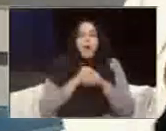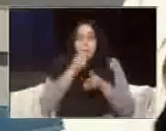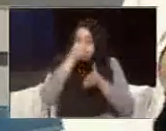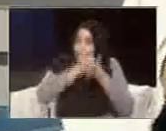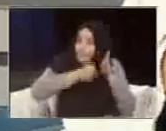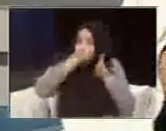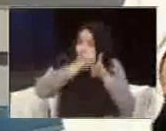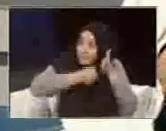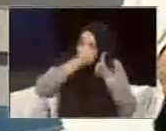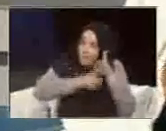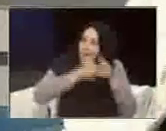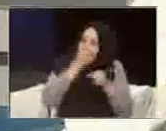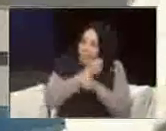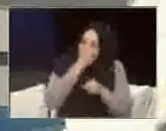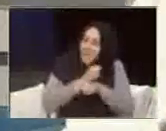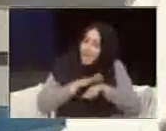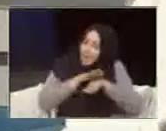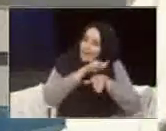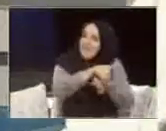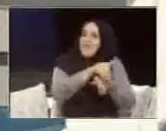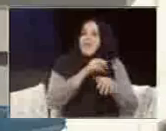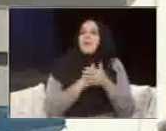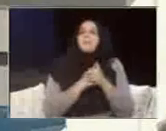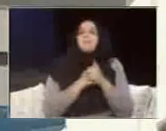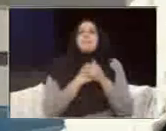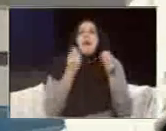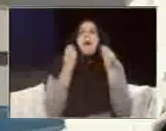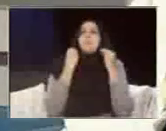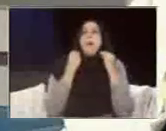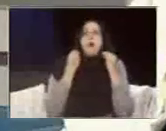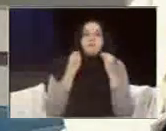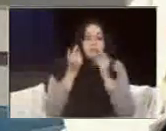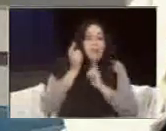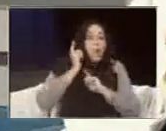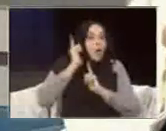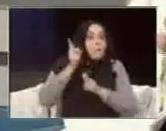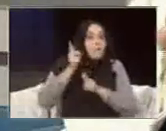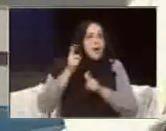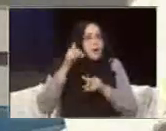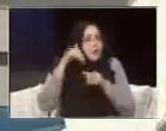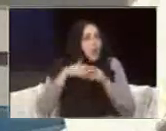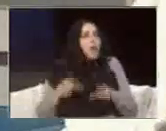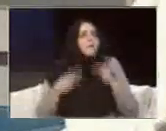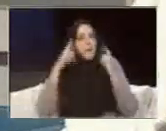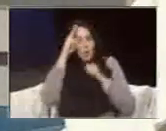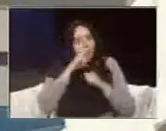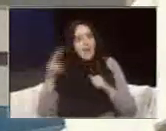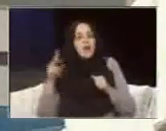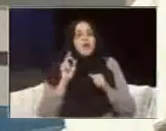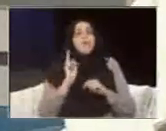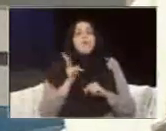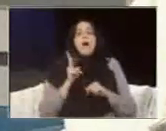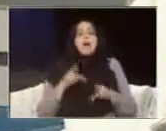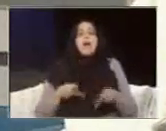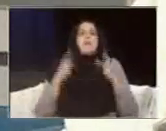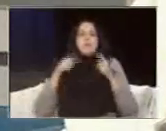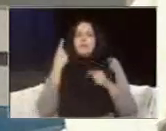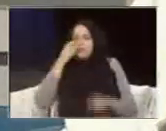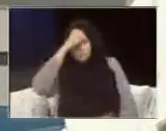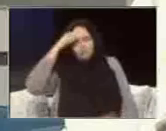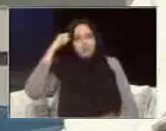والمثابرة على العمل والعمل المتواصل والكفاح في هذه الحياة. في الحياة كلها